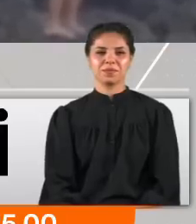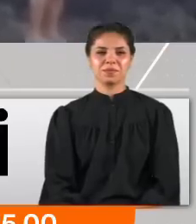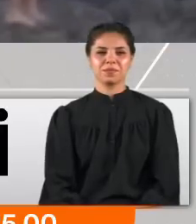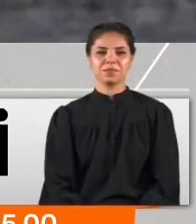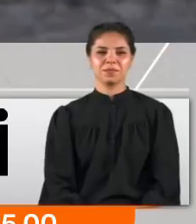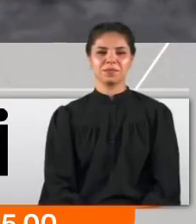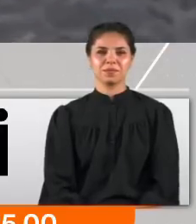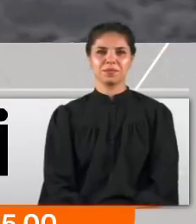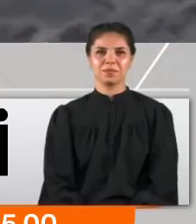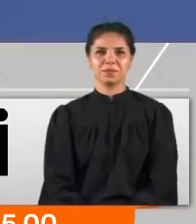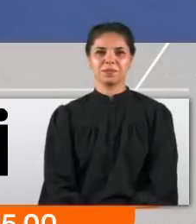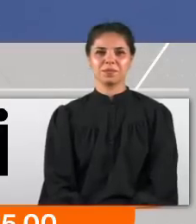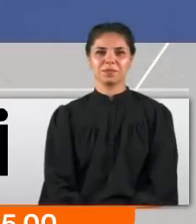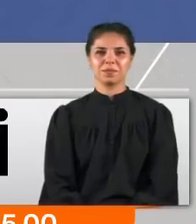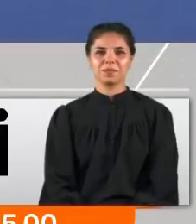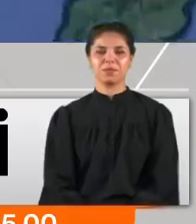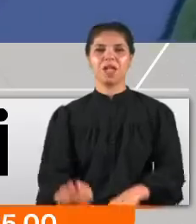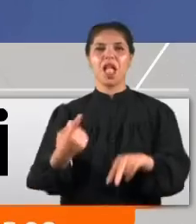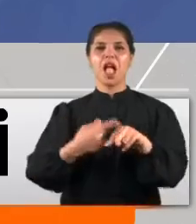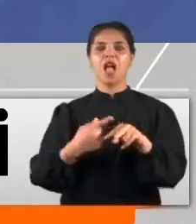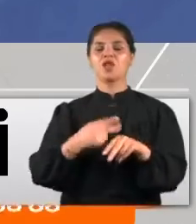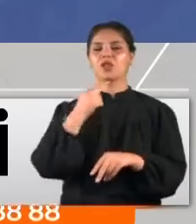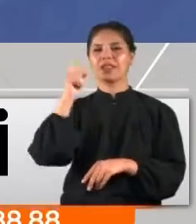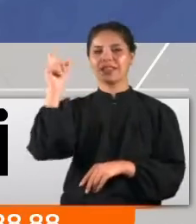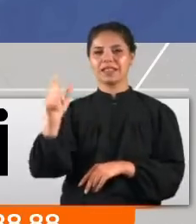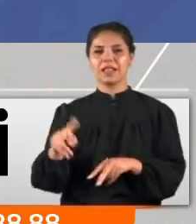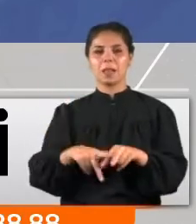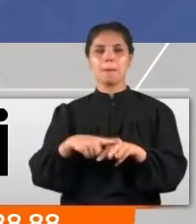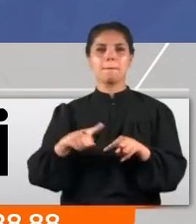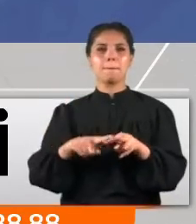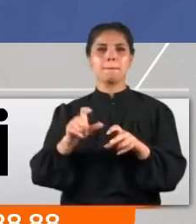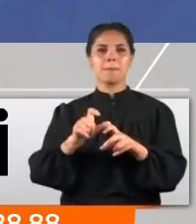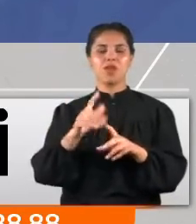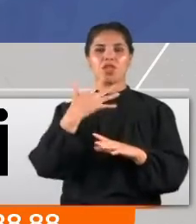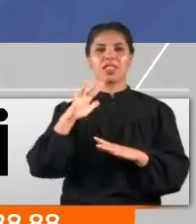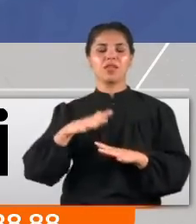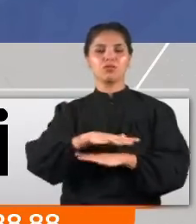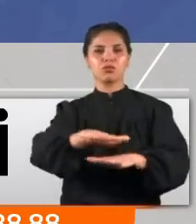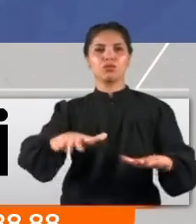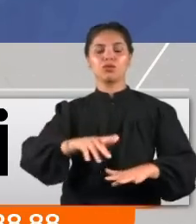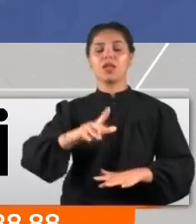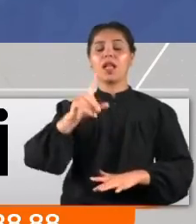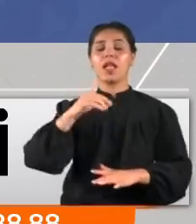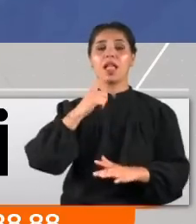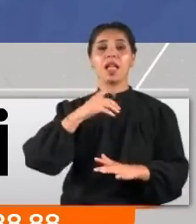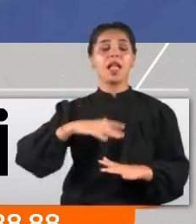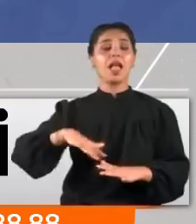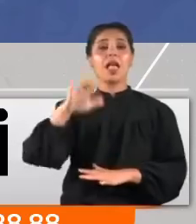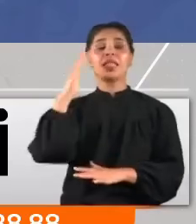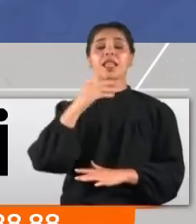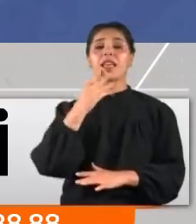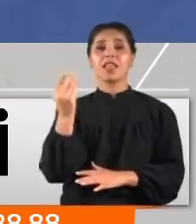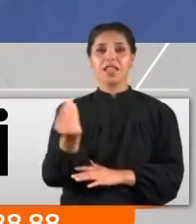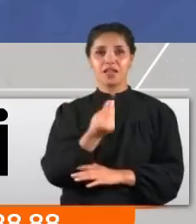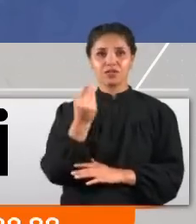100. yılında yapmış bulunuyorum. Aysu Türkoğlu, Manş Denizi'ni geçen en genç Türk sporcu unvanının sahibiydi. Hedefi